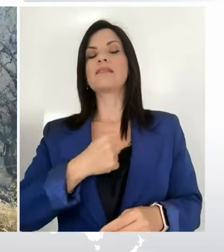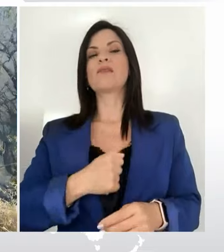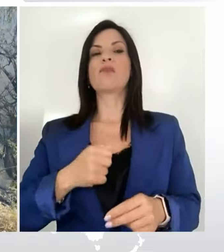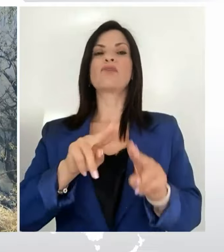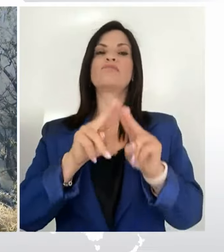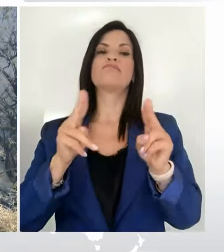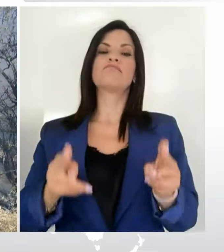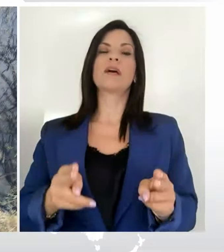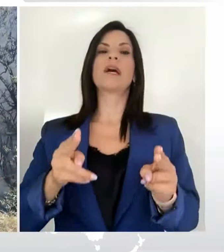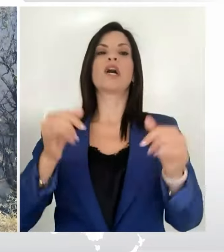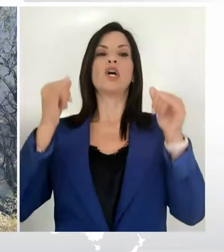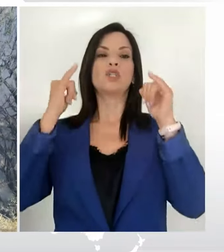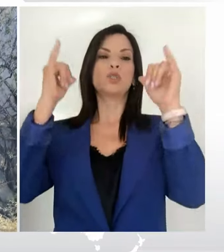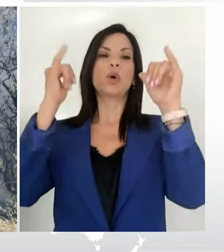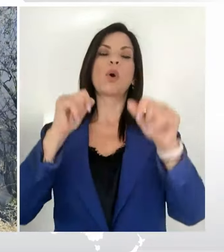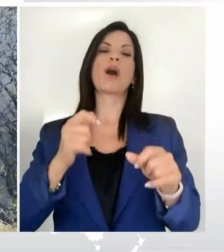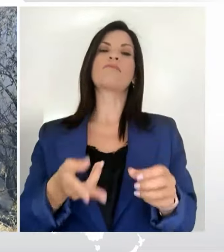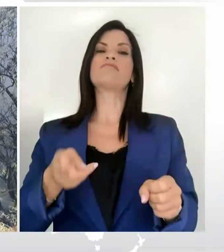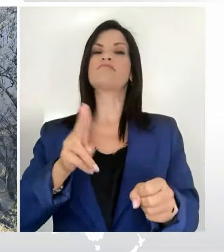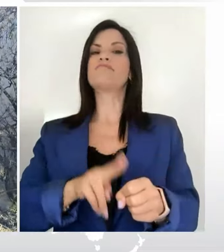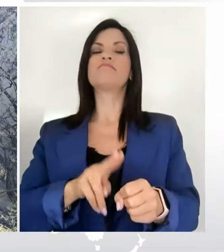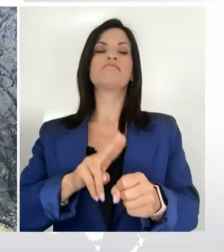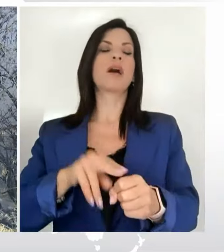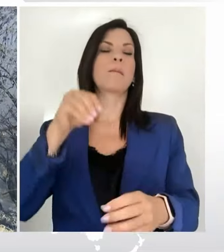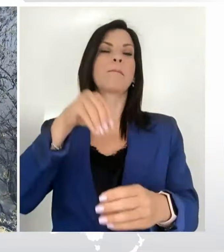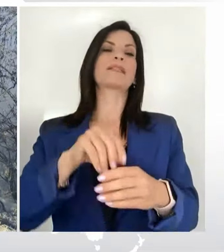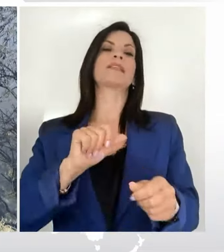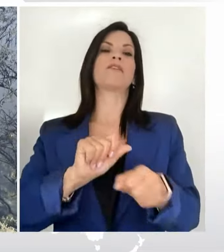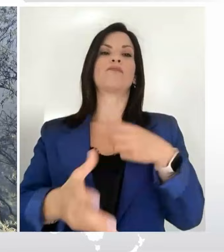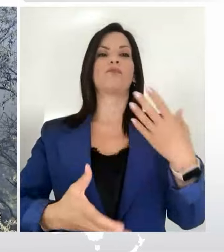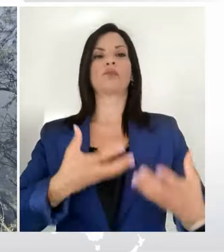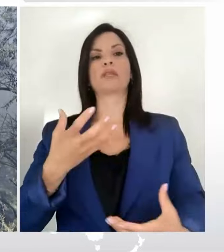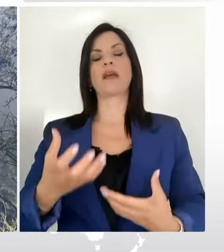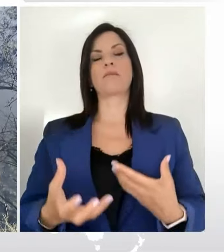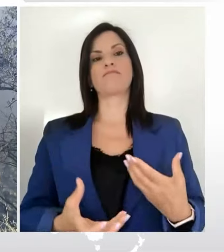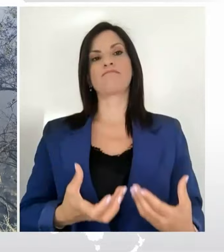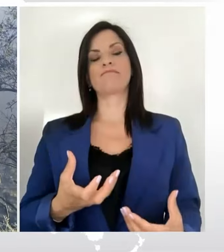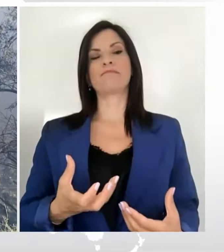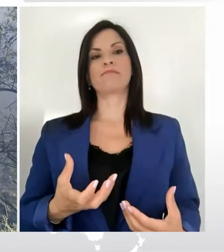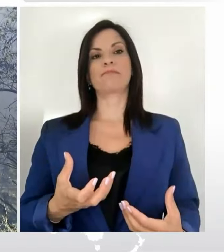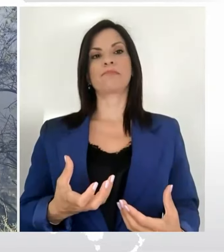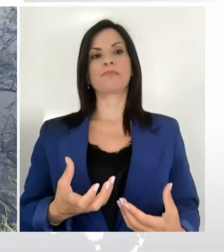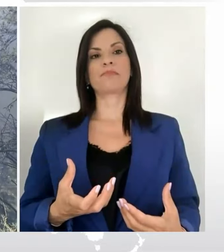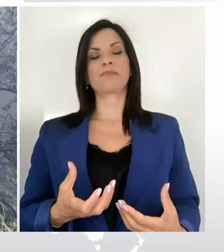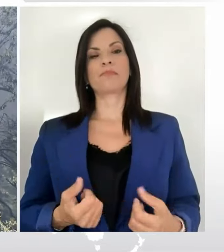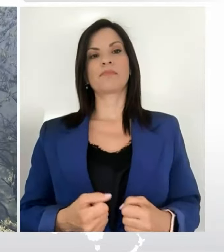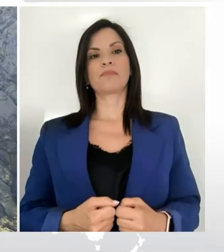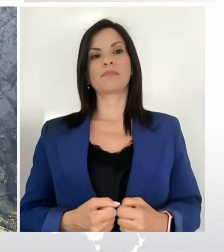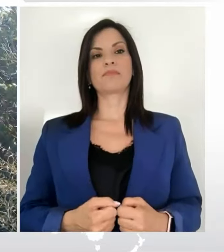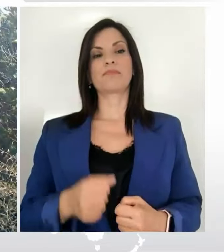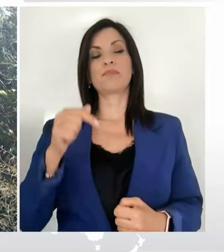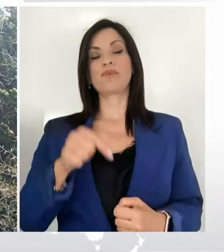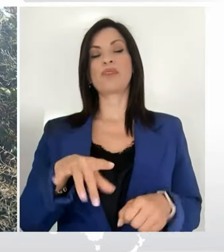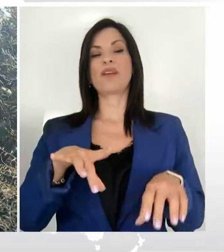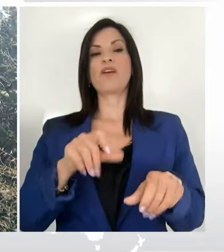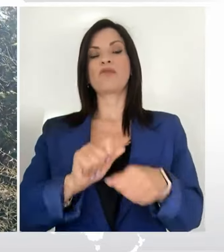και δίνεται ένας υπεράνθρωπος πραγματικά αγώνας για να τεθεί σε περιορισμό η πυρκαγιά που ξέσπασε λίγο μετά το